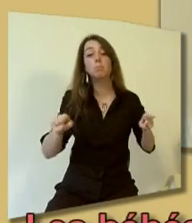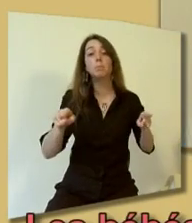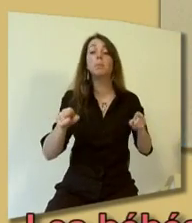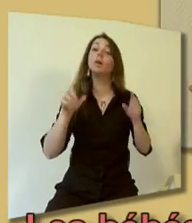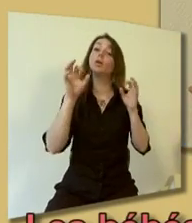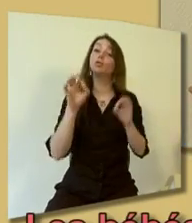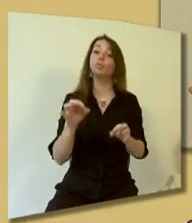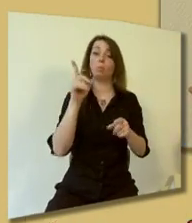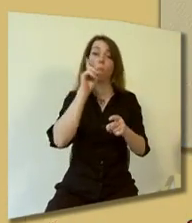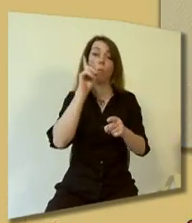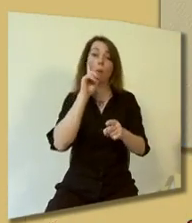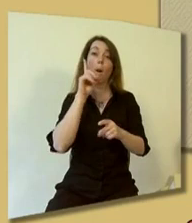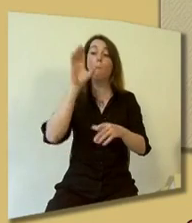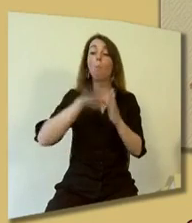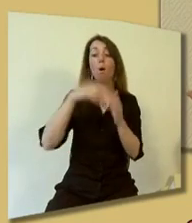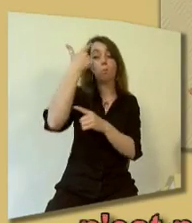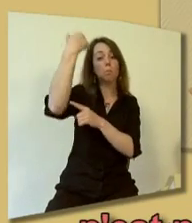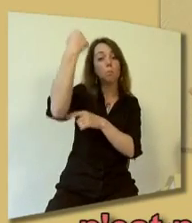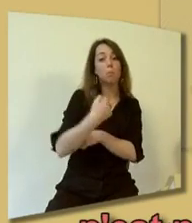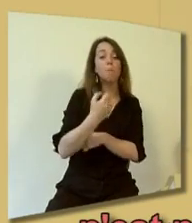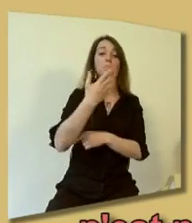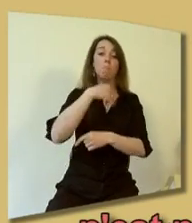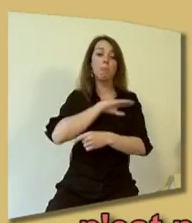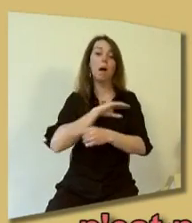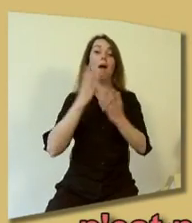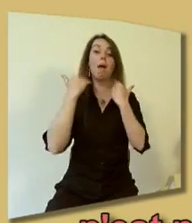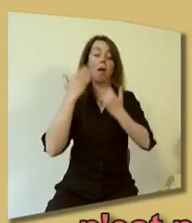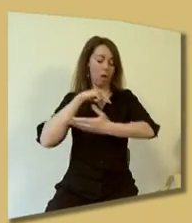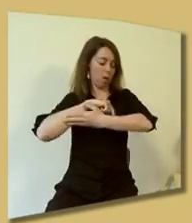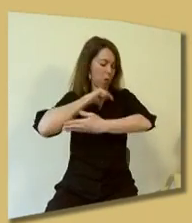bébés avalent moins d'air et donc le rot n'est pas systématique.